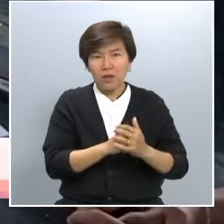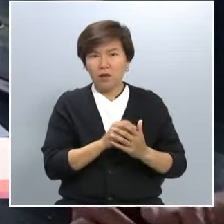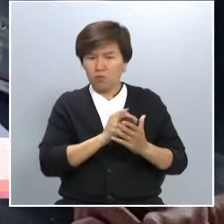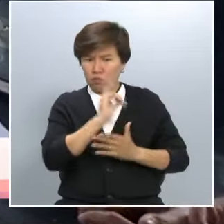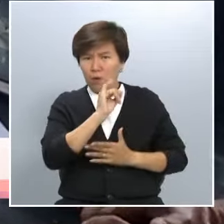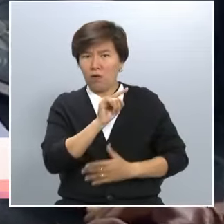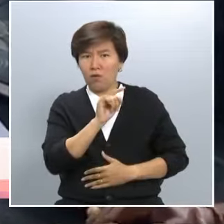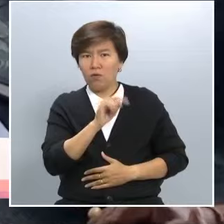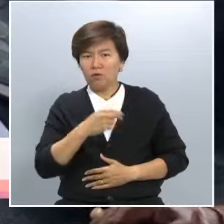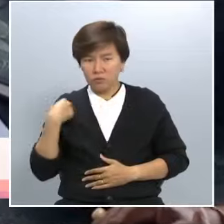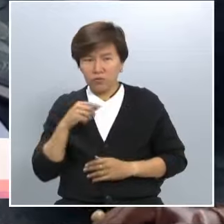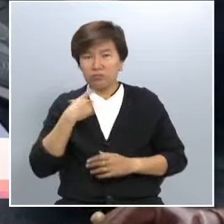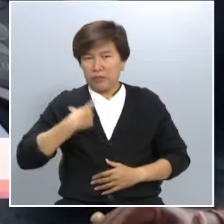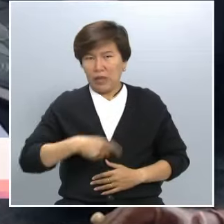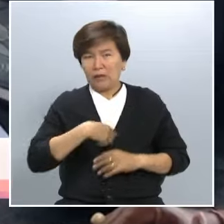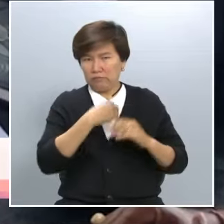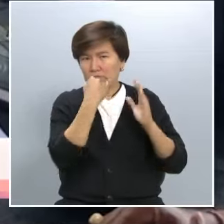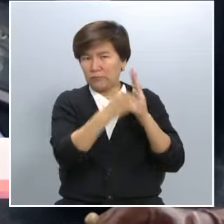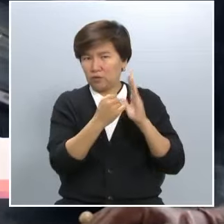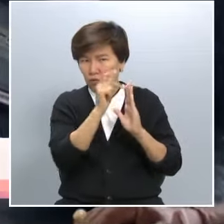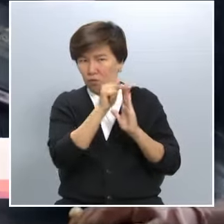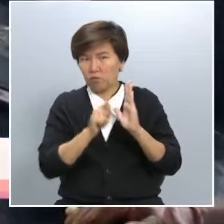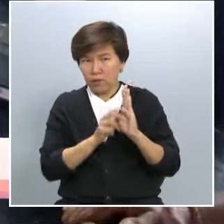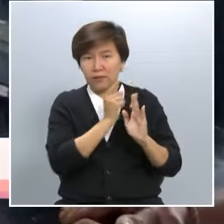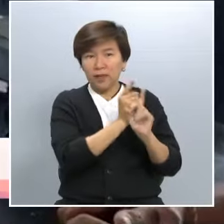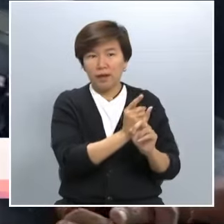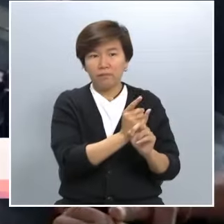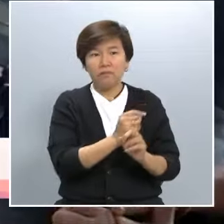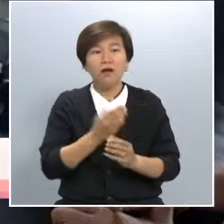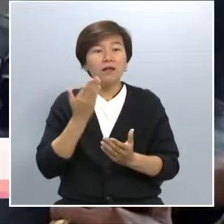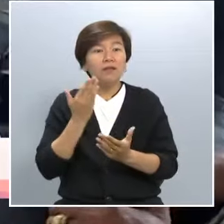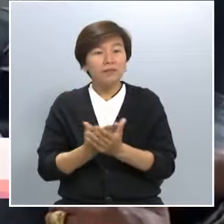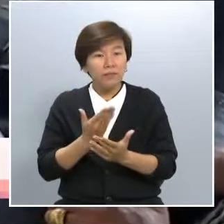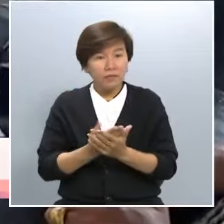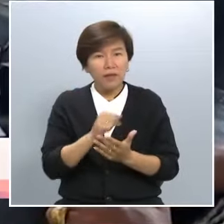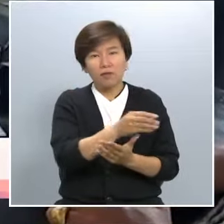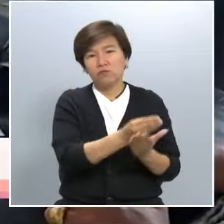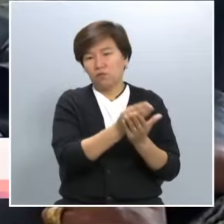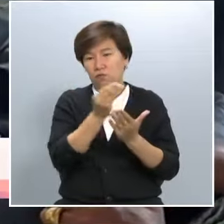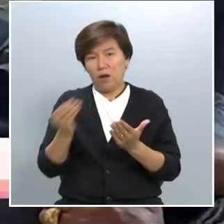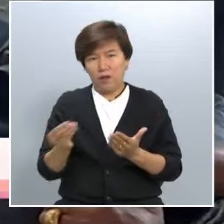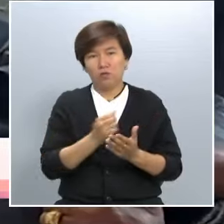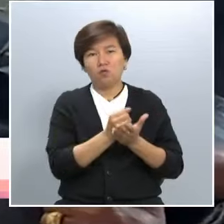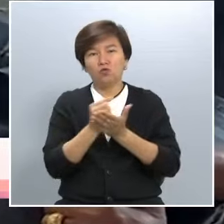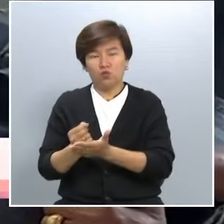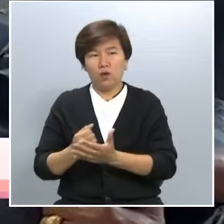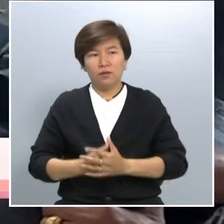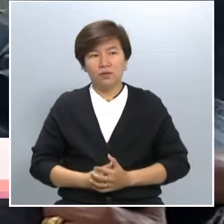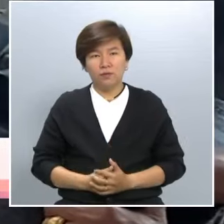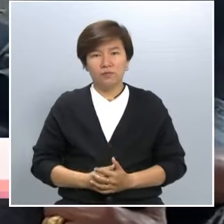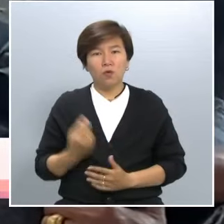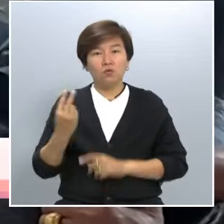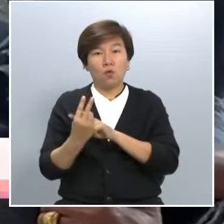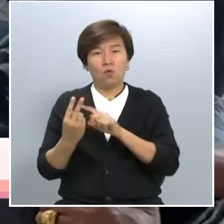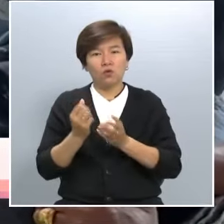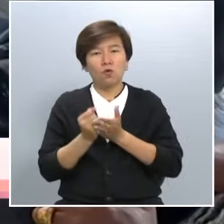จะดำเนินคดีกับทนายด้วยแล้วก็จะเรียกค่าเสียหายให้กับคนถูกฟ้องก็คือนางบุญธาและจะดำเนินคดีมันญาติทนายความด้ว